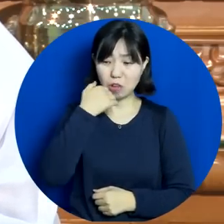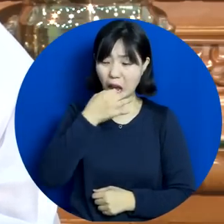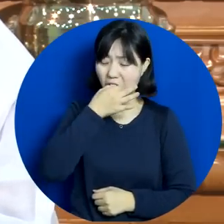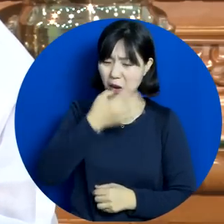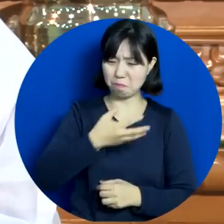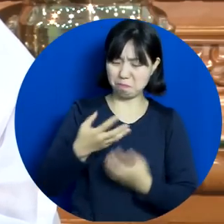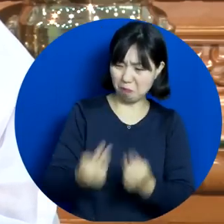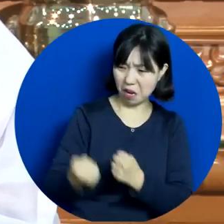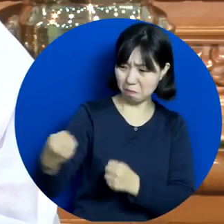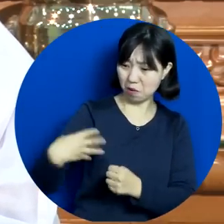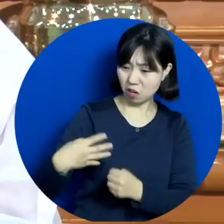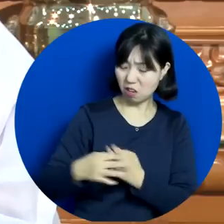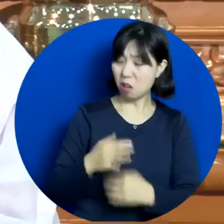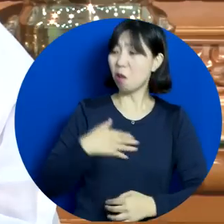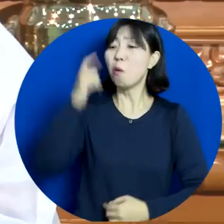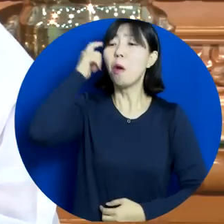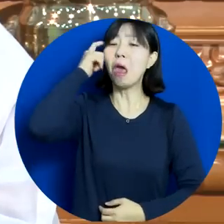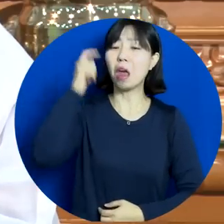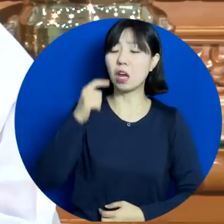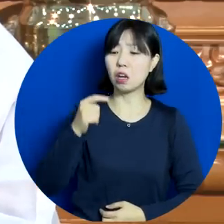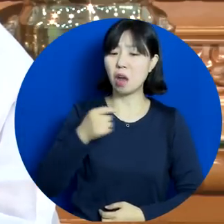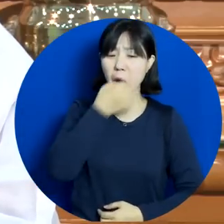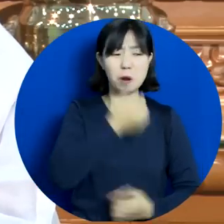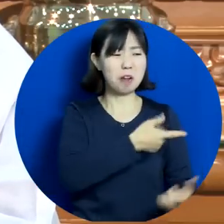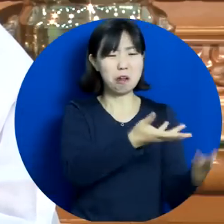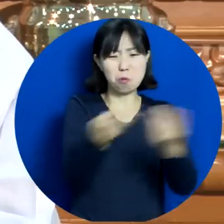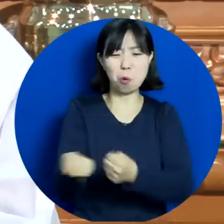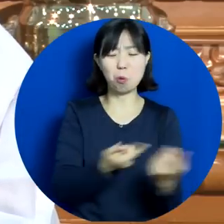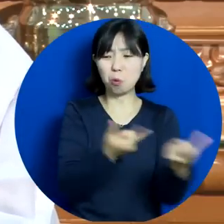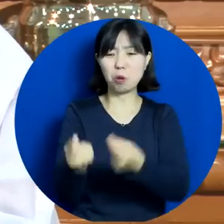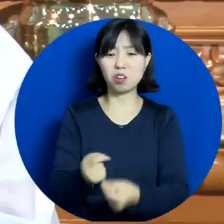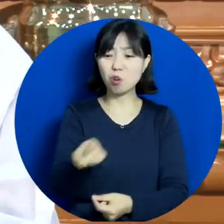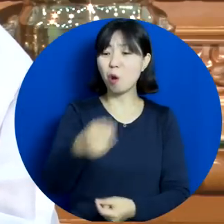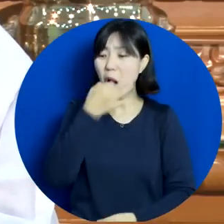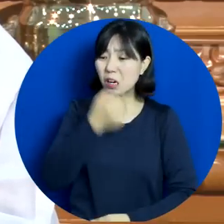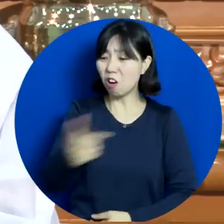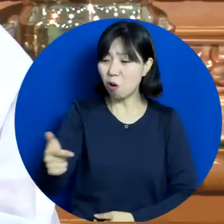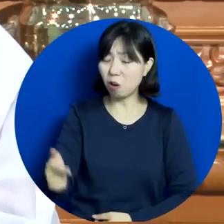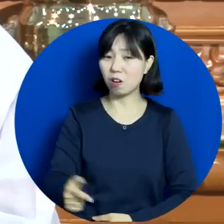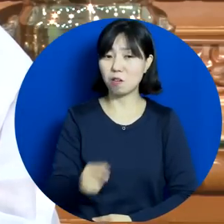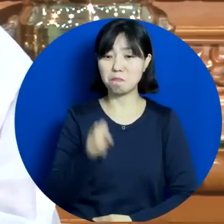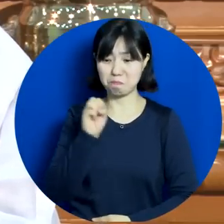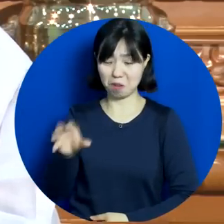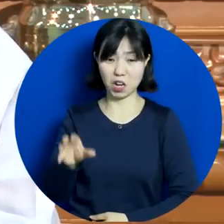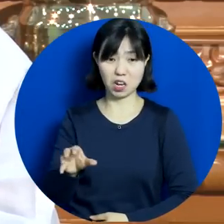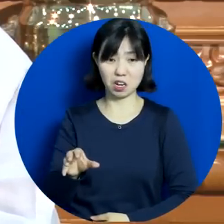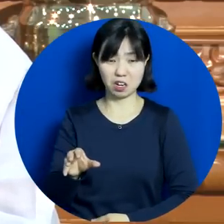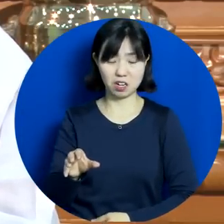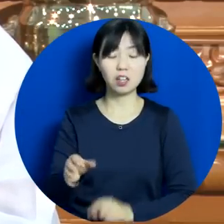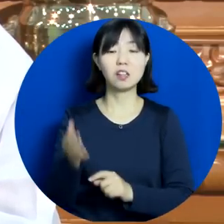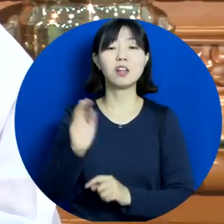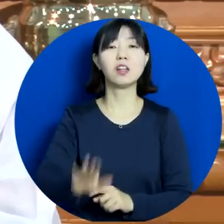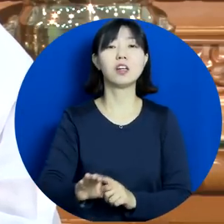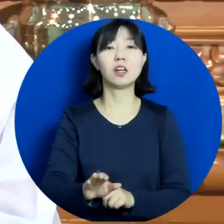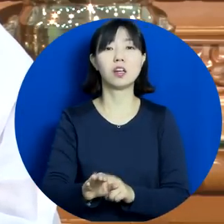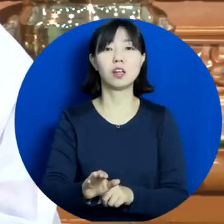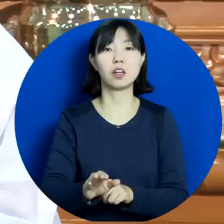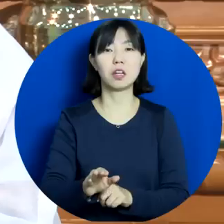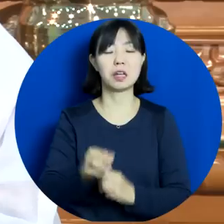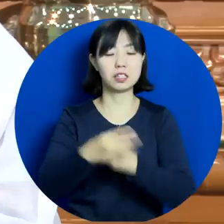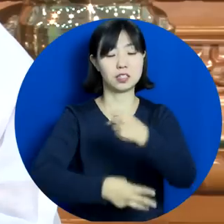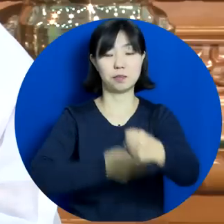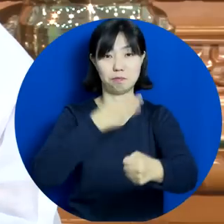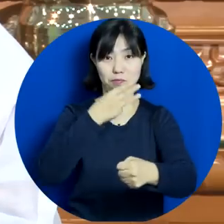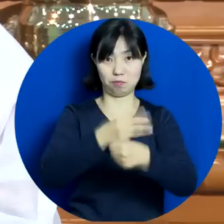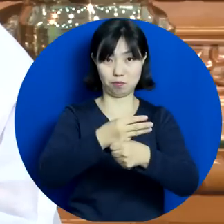많아? 내만 욕심 있나? 욕심 없는 사람이 이 세상에 누가 있나? 너도 욕심 있잖아. 이런 수준이 되는데 한